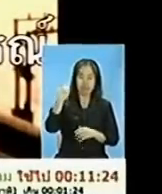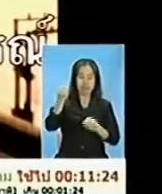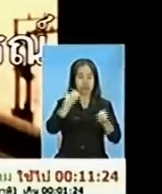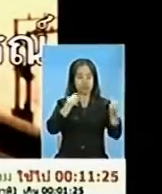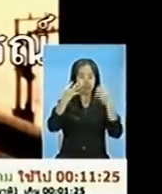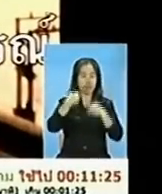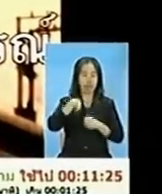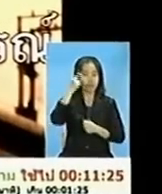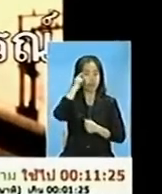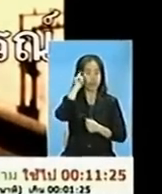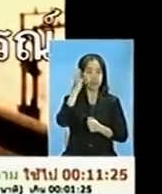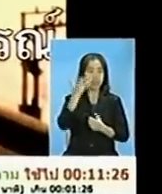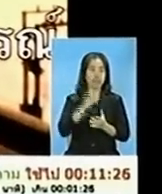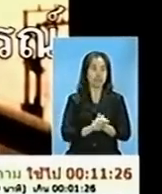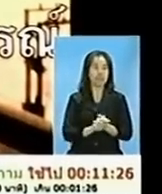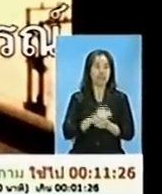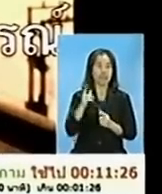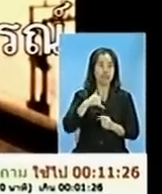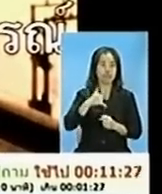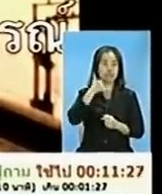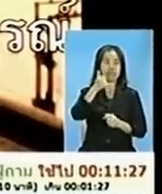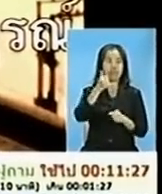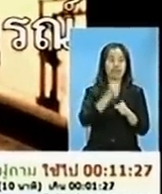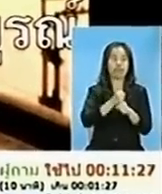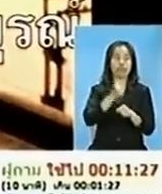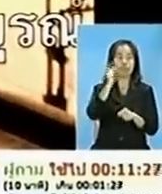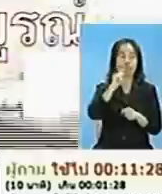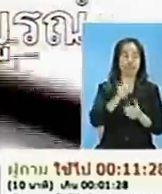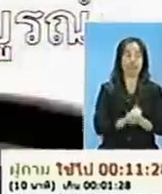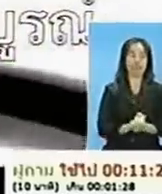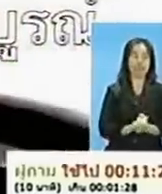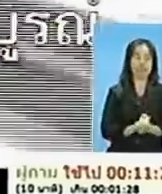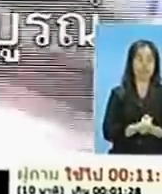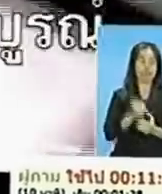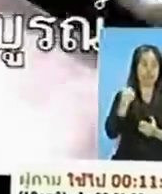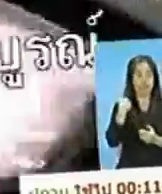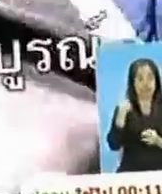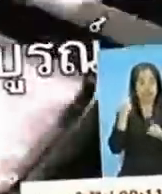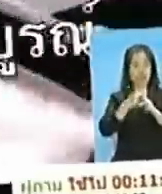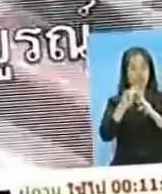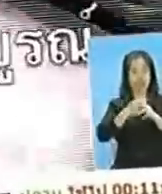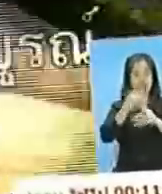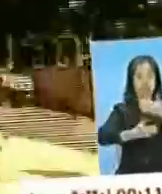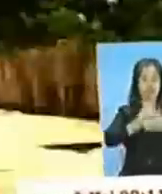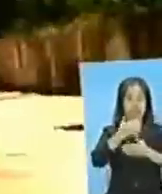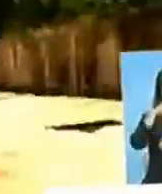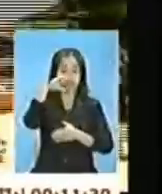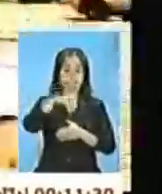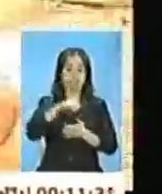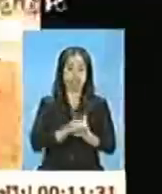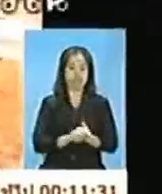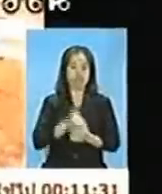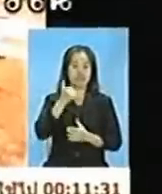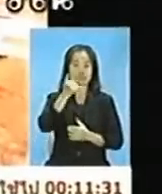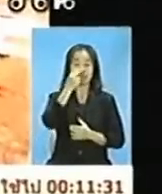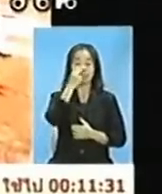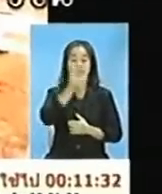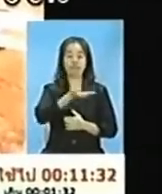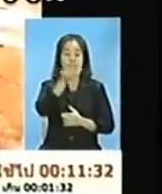างนี้ไม่ค่อยได้เตรียมข้อมูลมึงอยู่บริเวณหลังตลาดทรัพย์สมบูรณ์นี่เองลองไปเดินดู